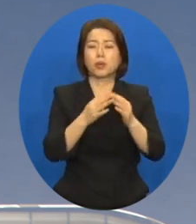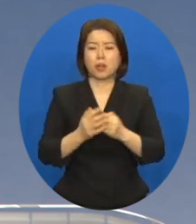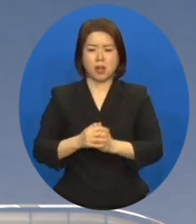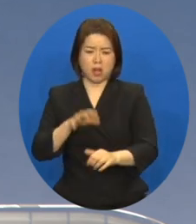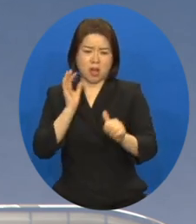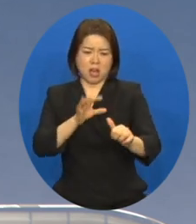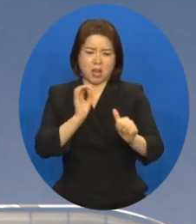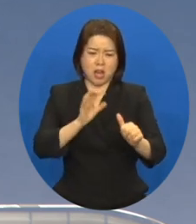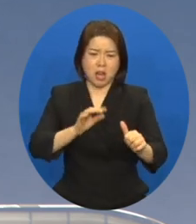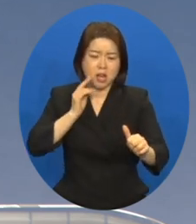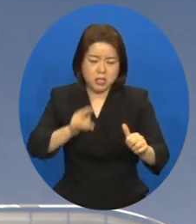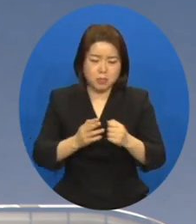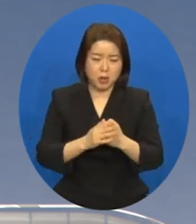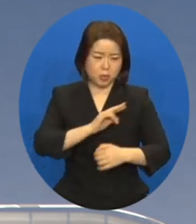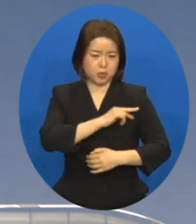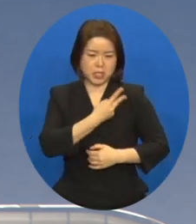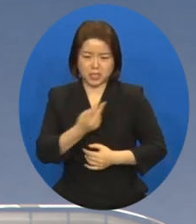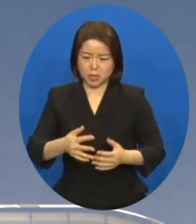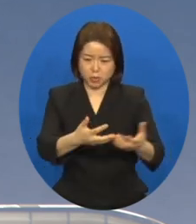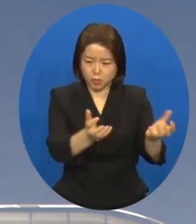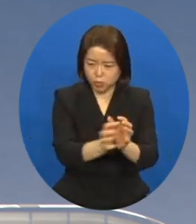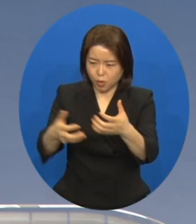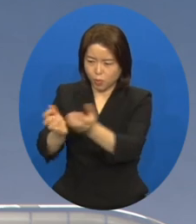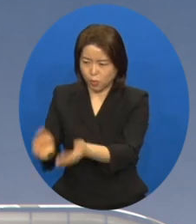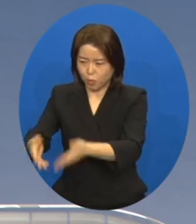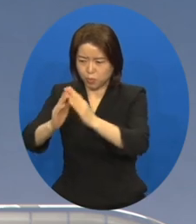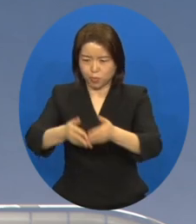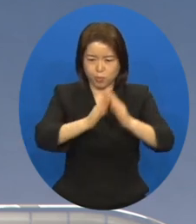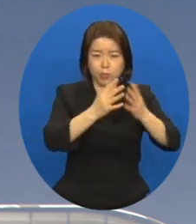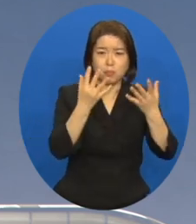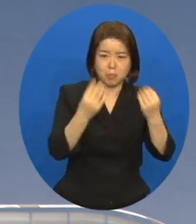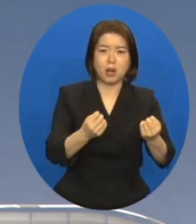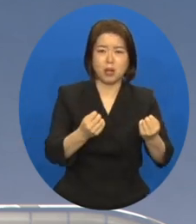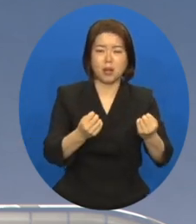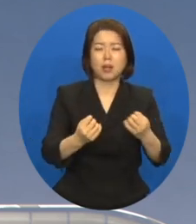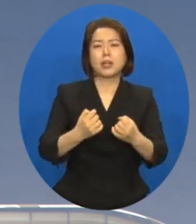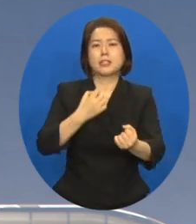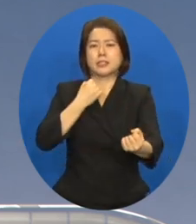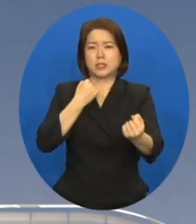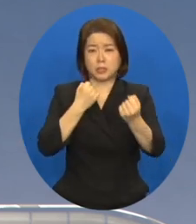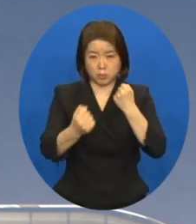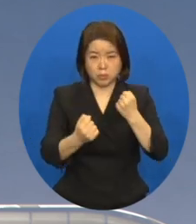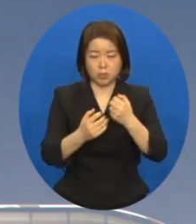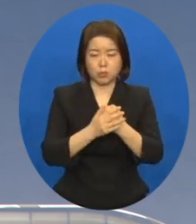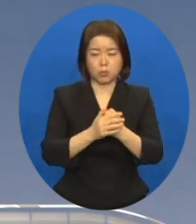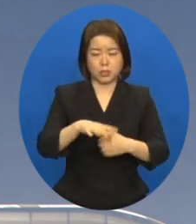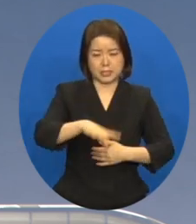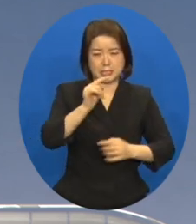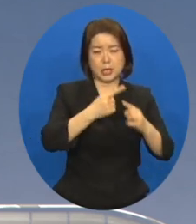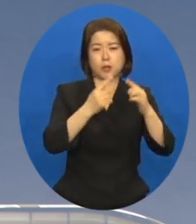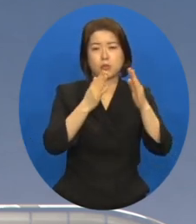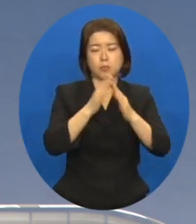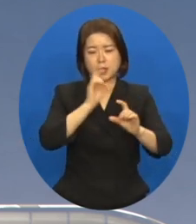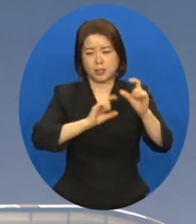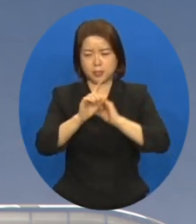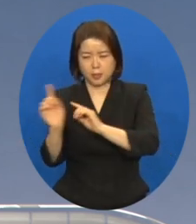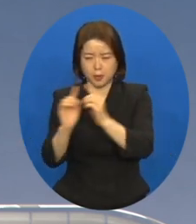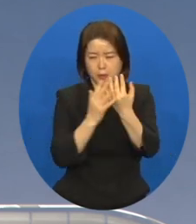심했고 이단도 많이 일어났고 그런데도 불구하고 초대교회는 더 부흥이